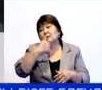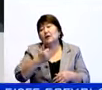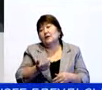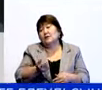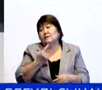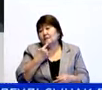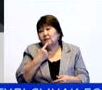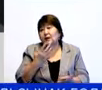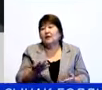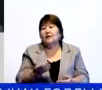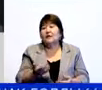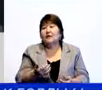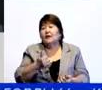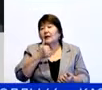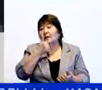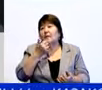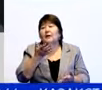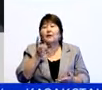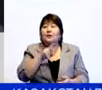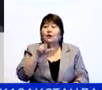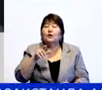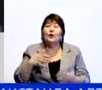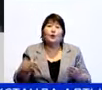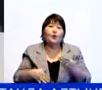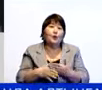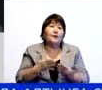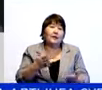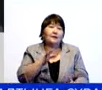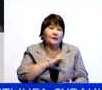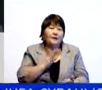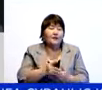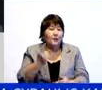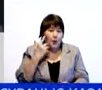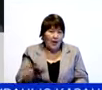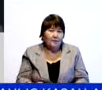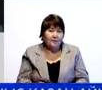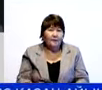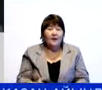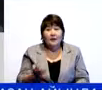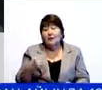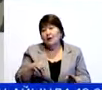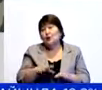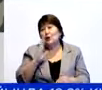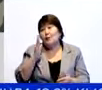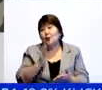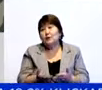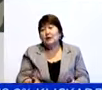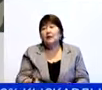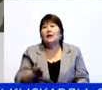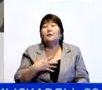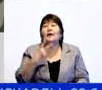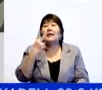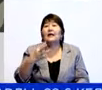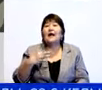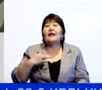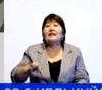аз, көріне алмай жүрген кісілерге де үлкен көмегін тигізді деп ойлаймын және де солай болып жатыр. Мен екі